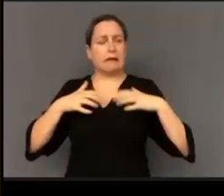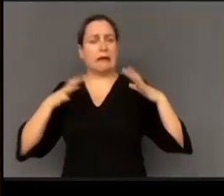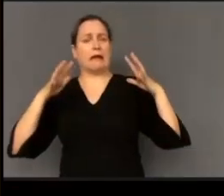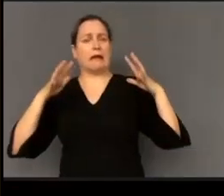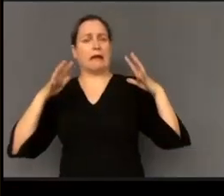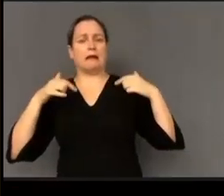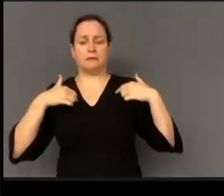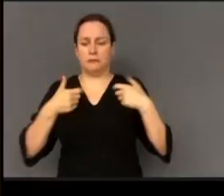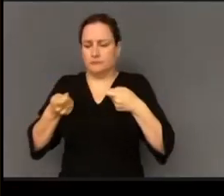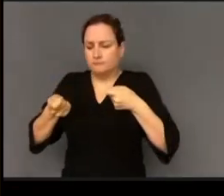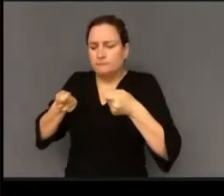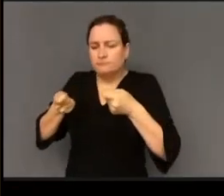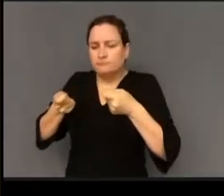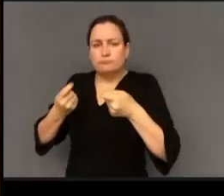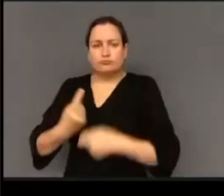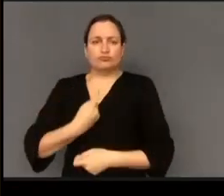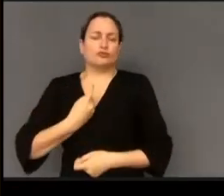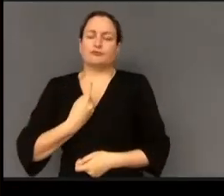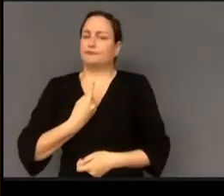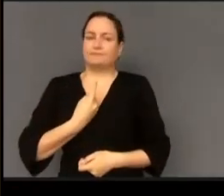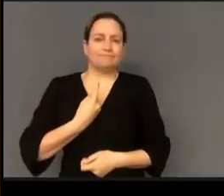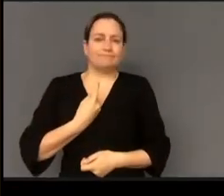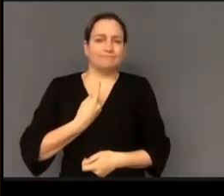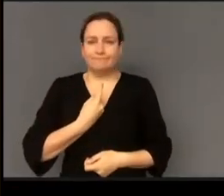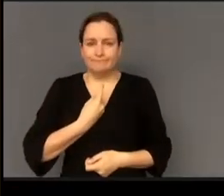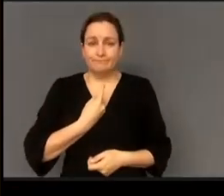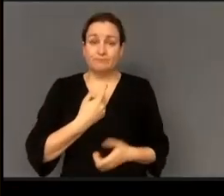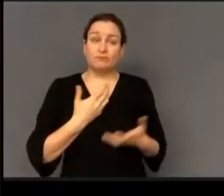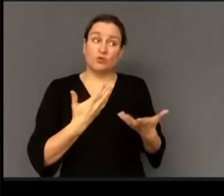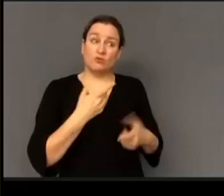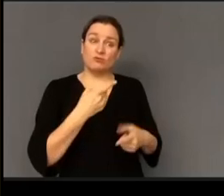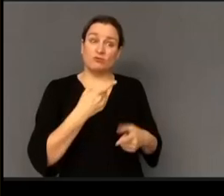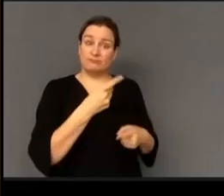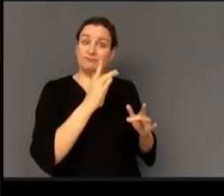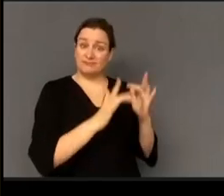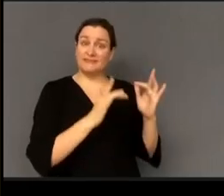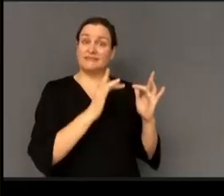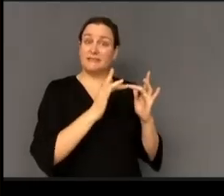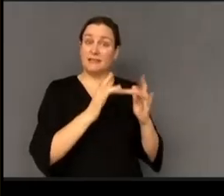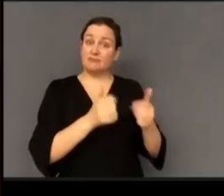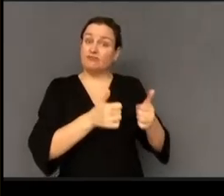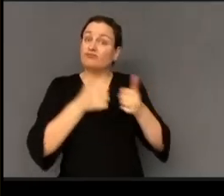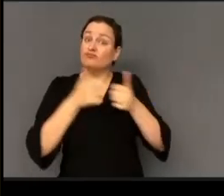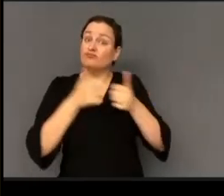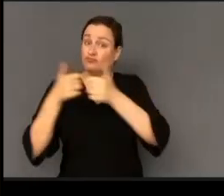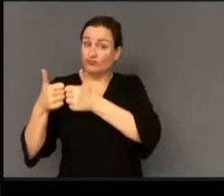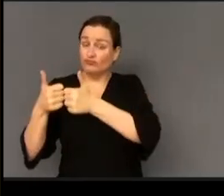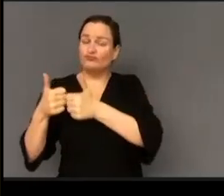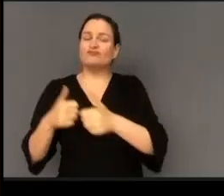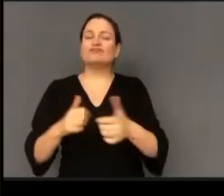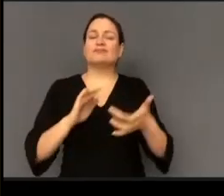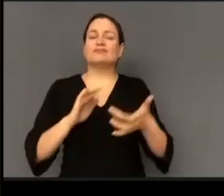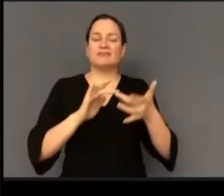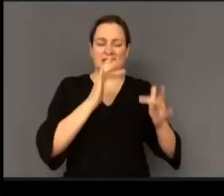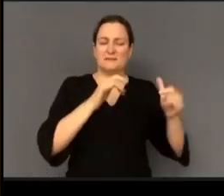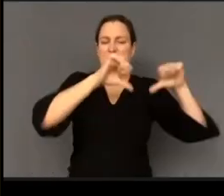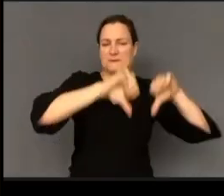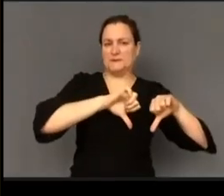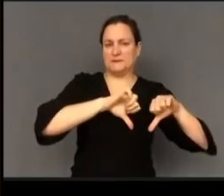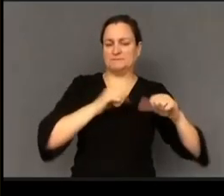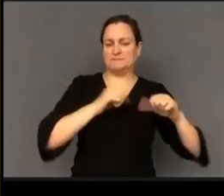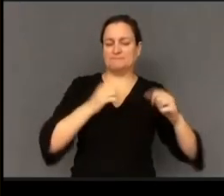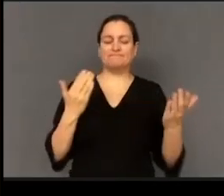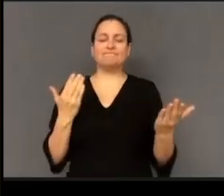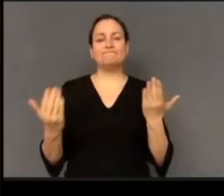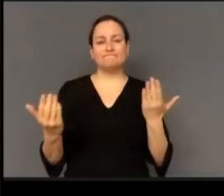も背を目をけことなくえ世界中から様々な立場